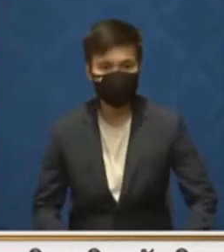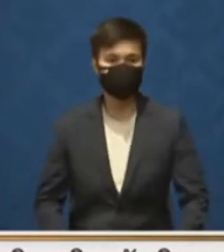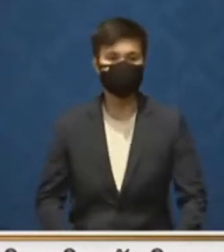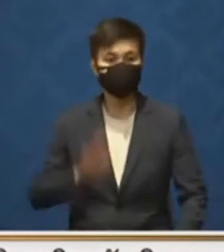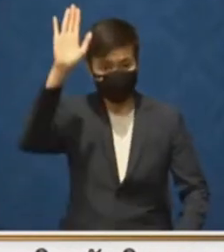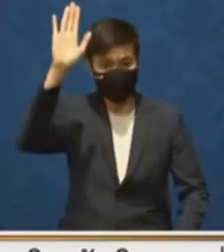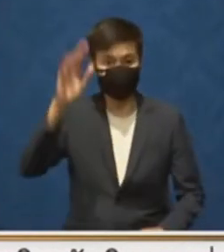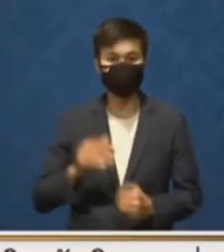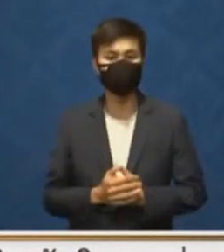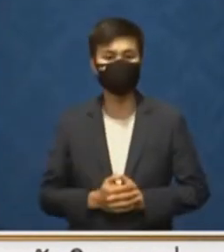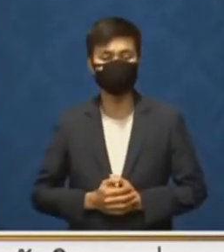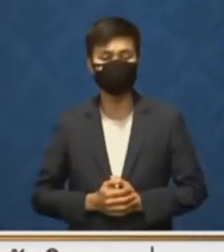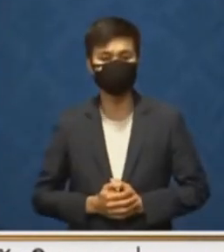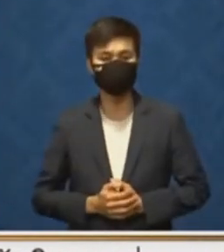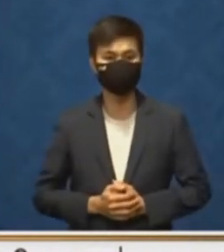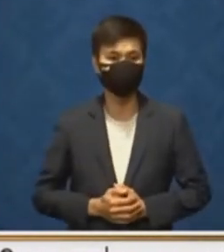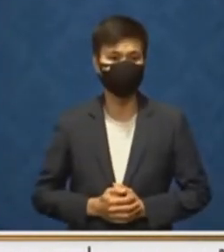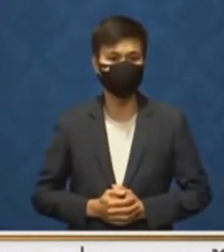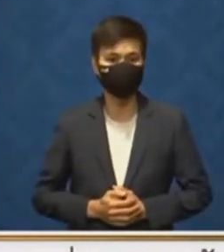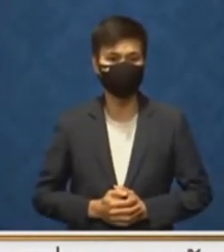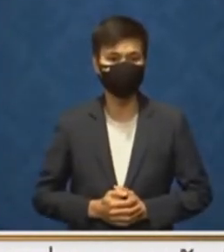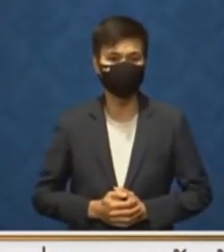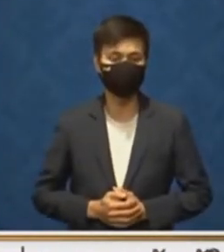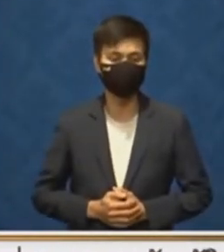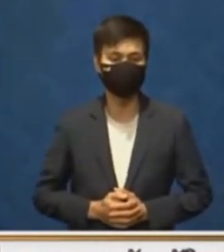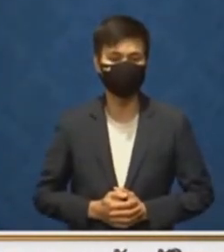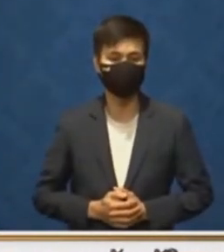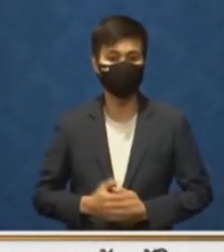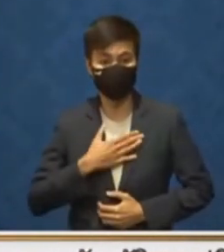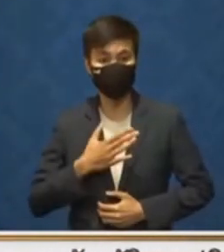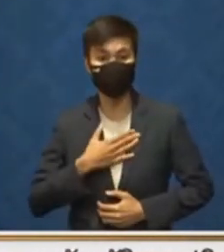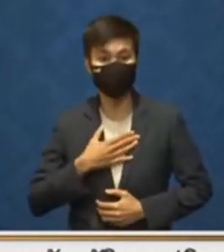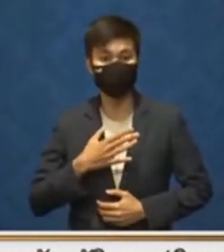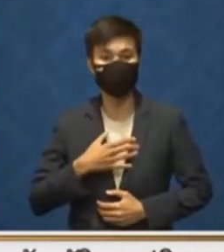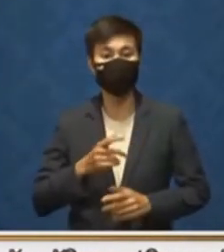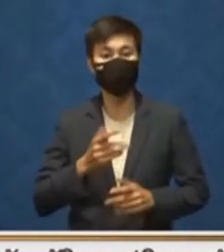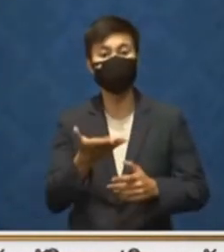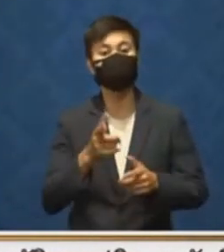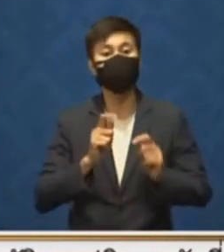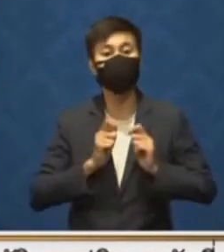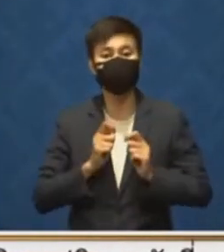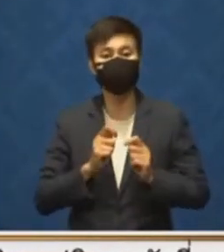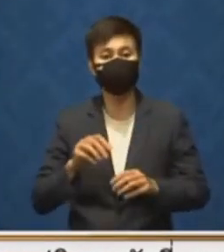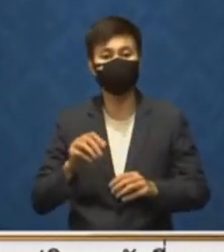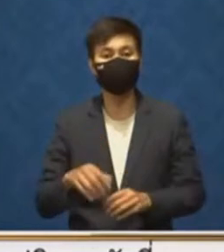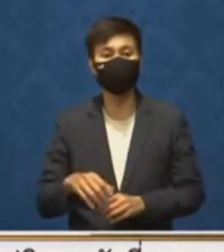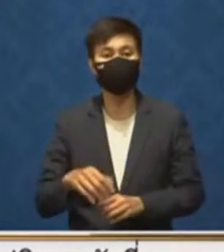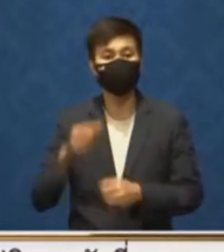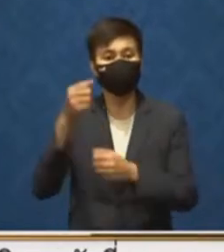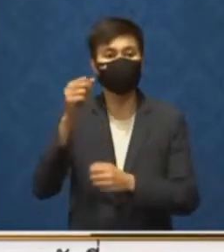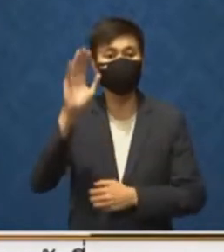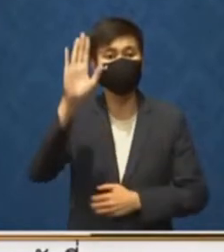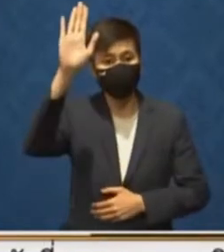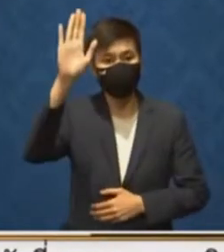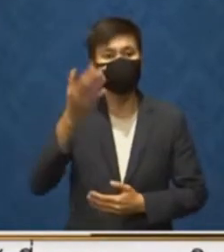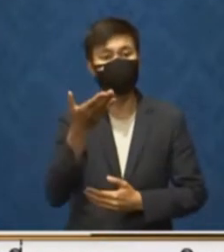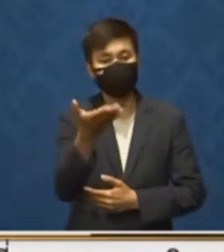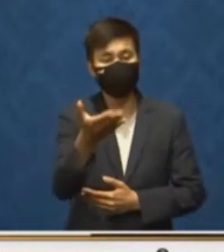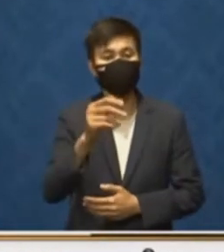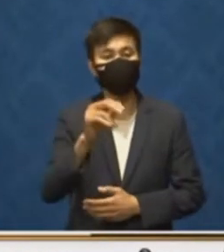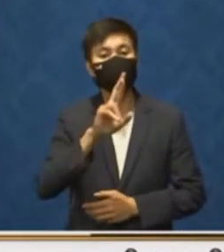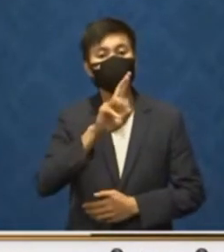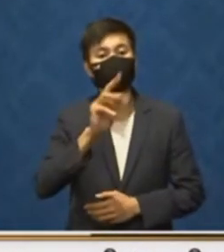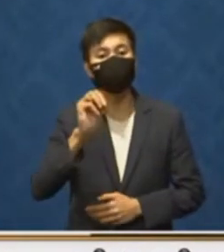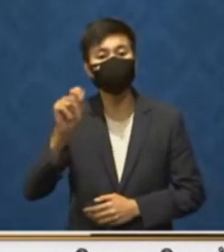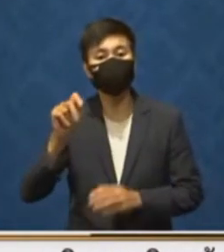ทันผมขออนุญาตประท้วงสันต์ร่ำตรีครับคือท่านแล้วมันตรี